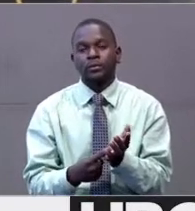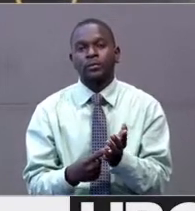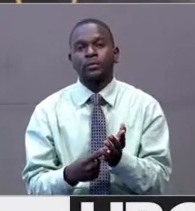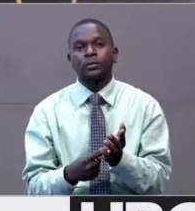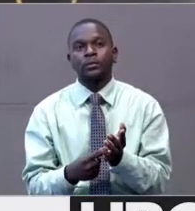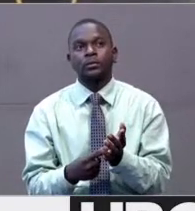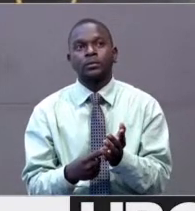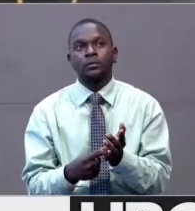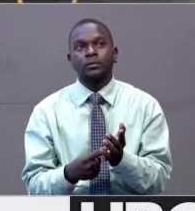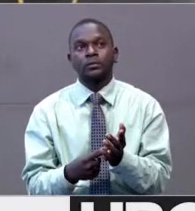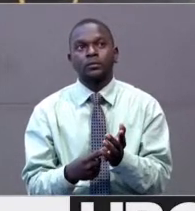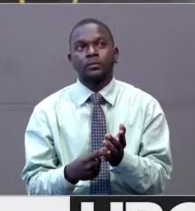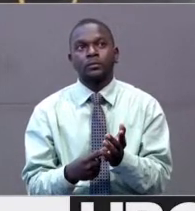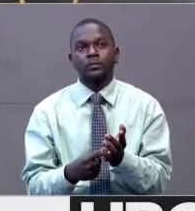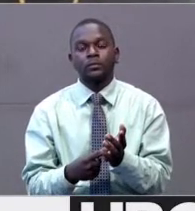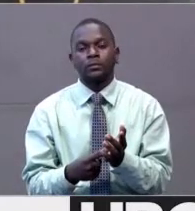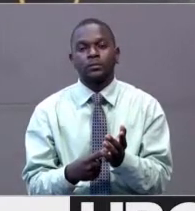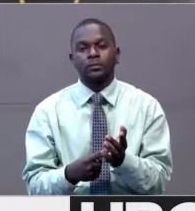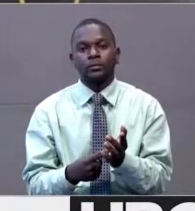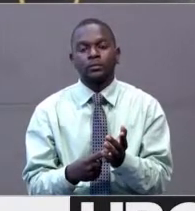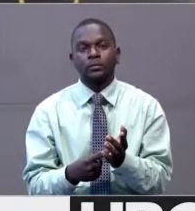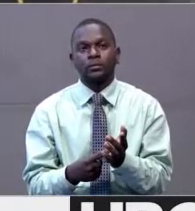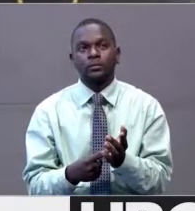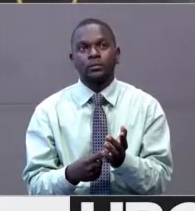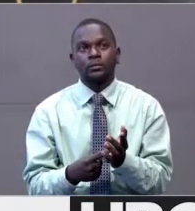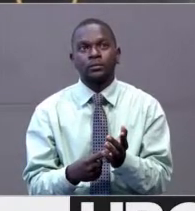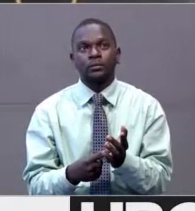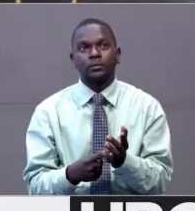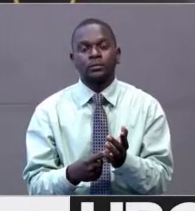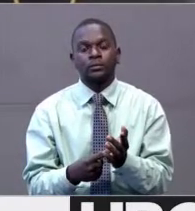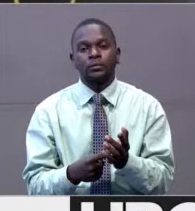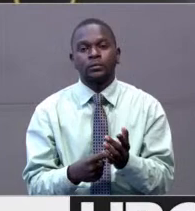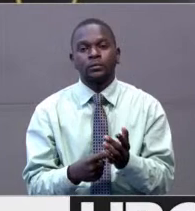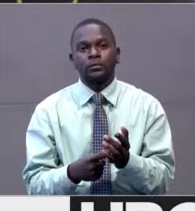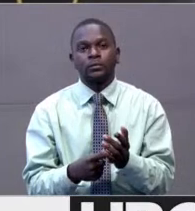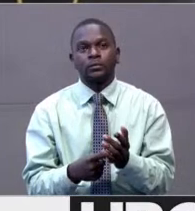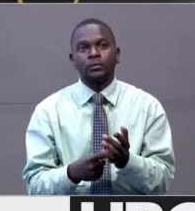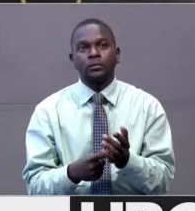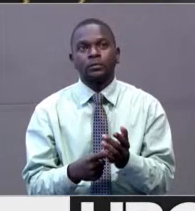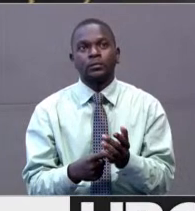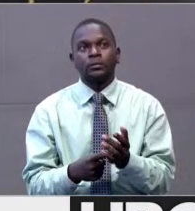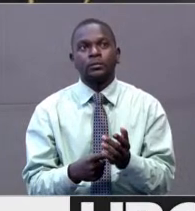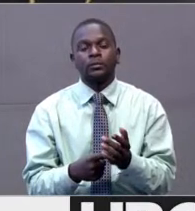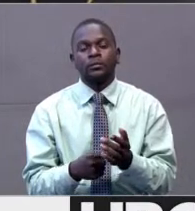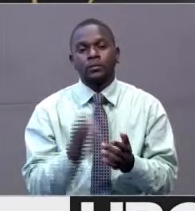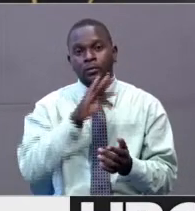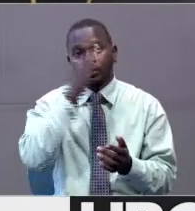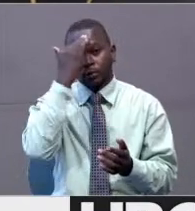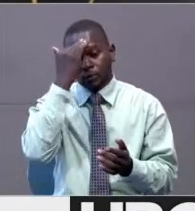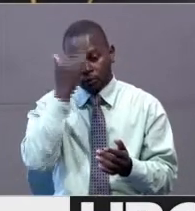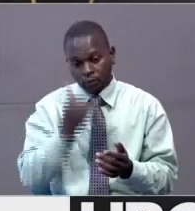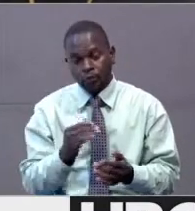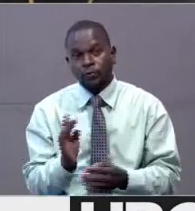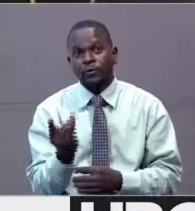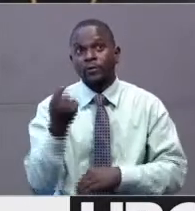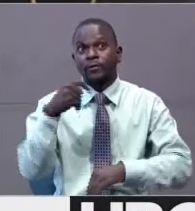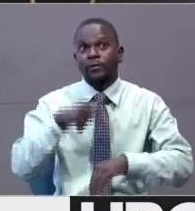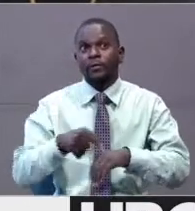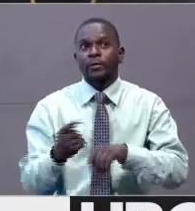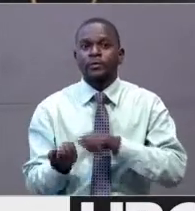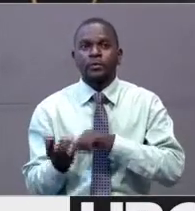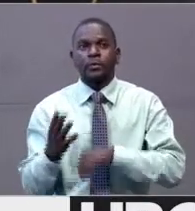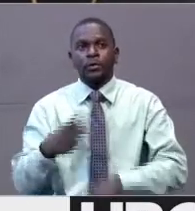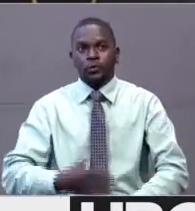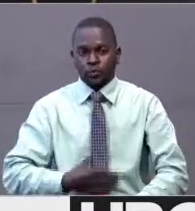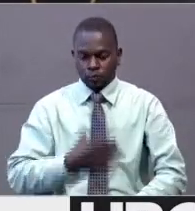το 2006 μαζί με τους Αγίους Αρχιερείς την κάναμε επισκοπή. That's why from the first time that he came here